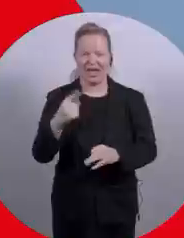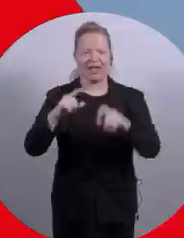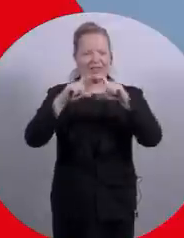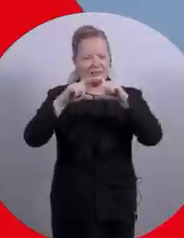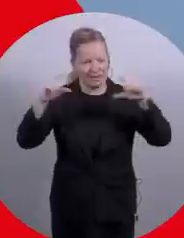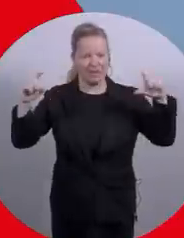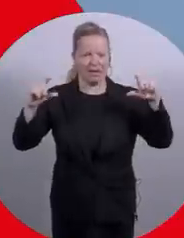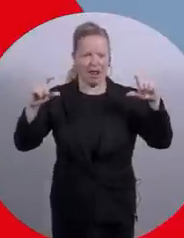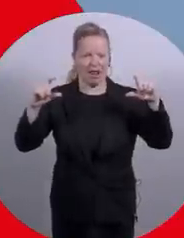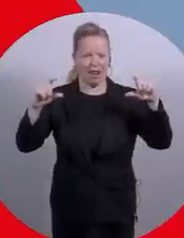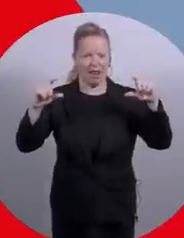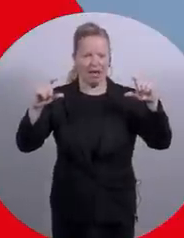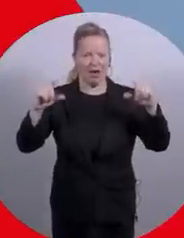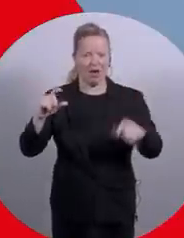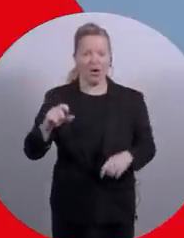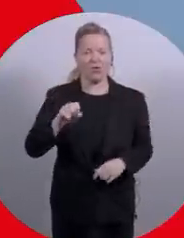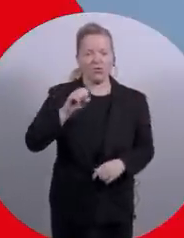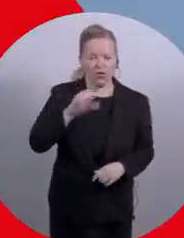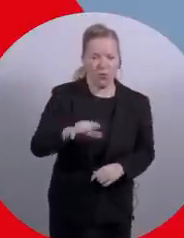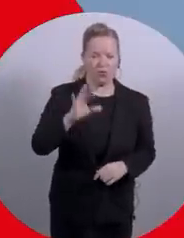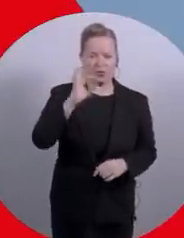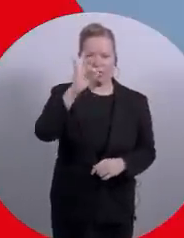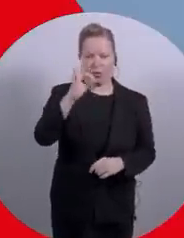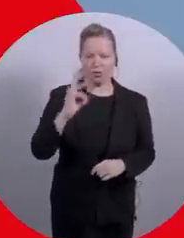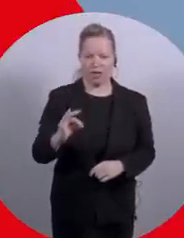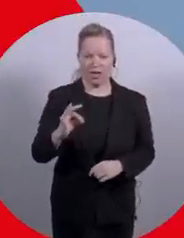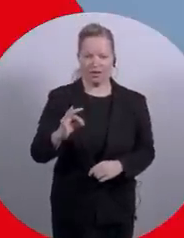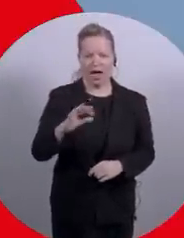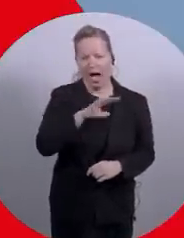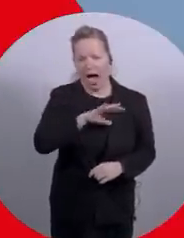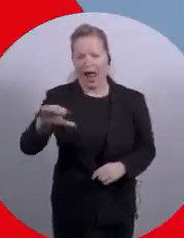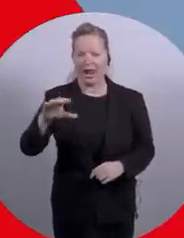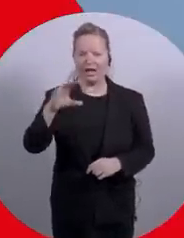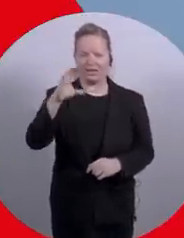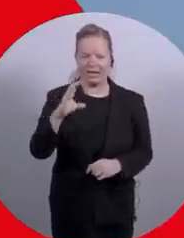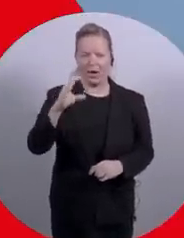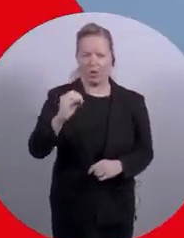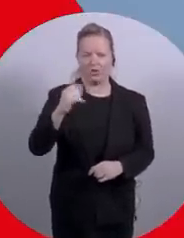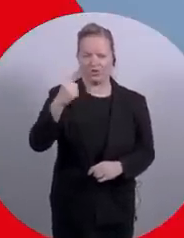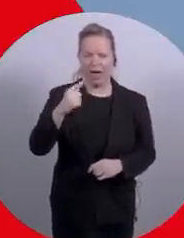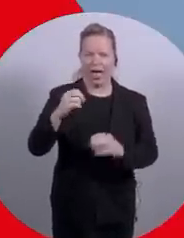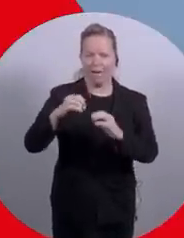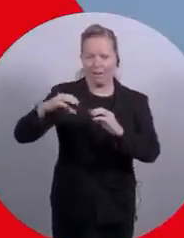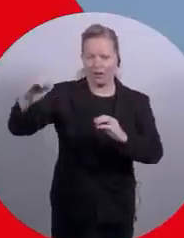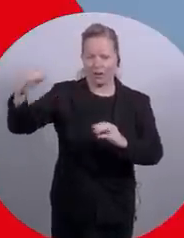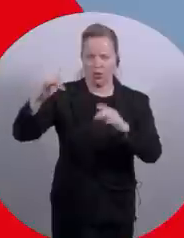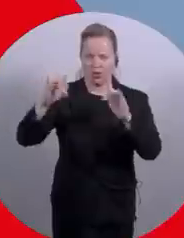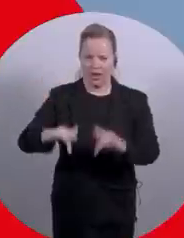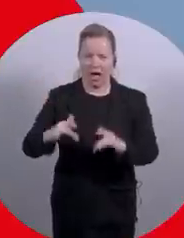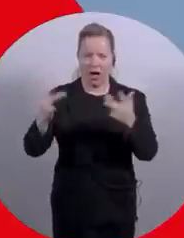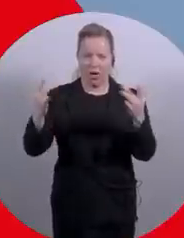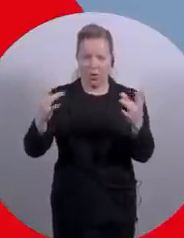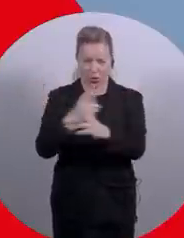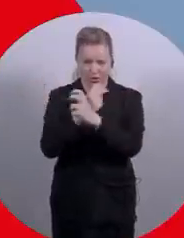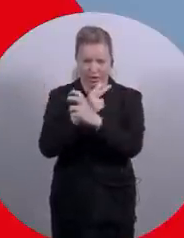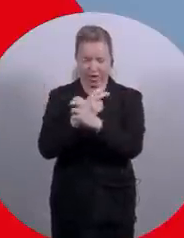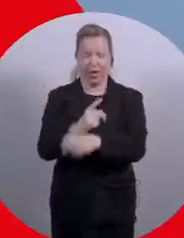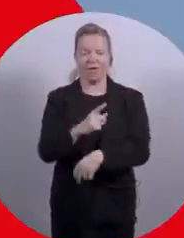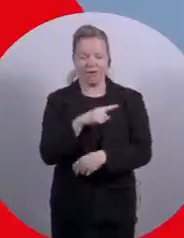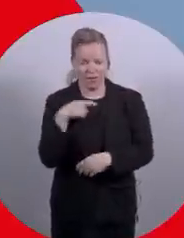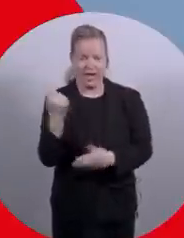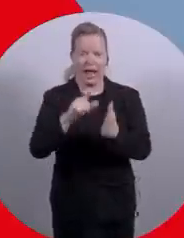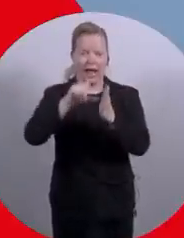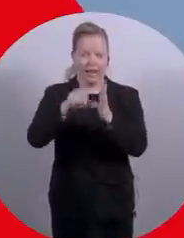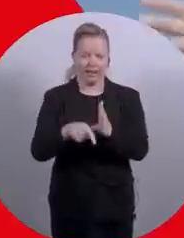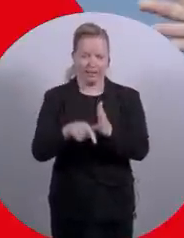hier 15 Prozent aller CO2-Emissionen Österreichs produzieren wir hier in Linz auf